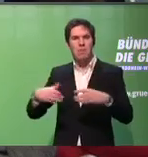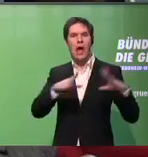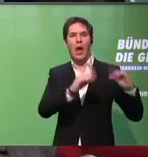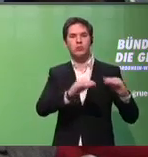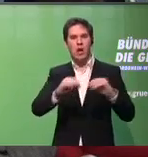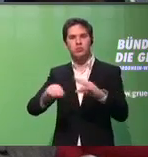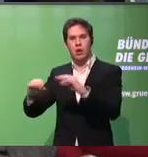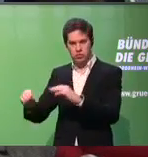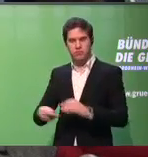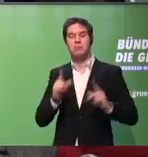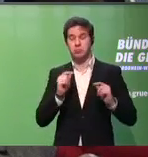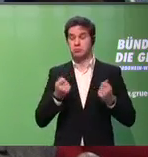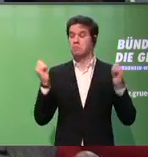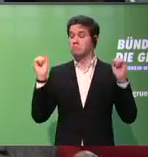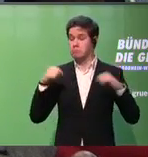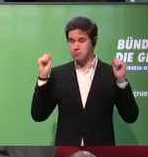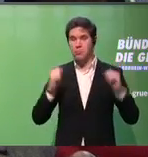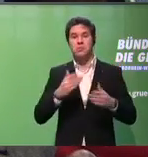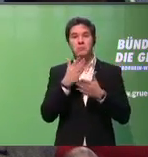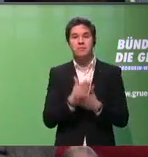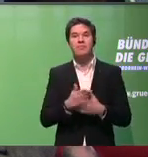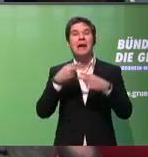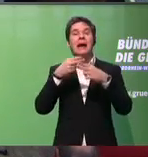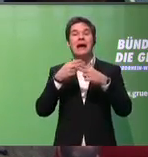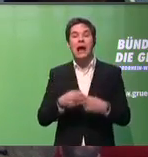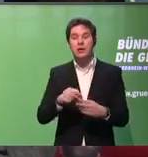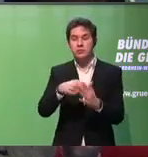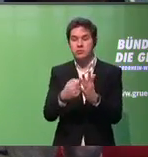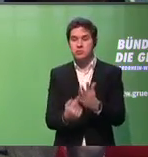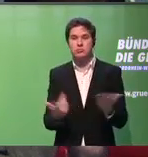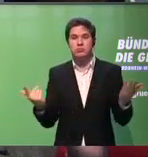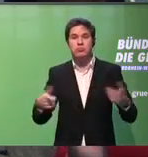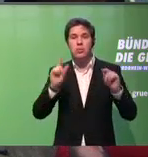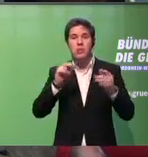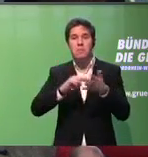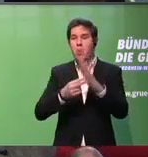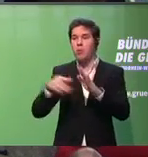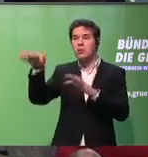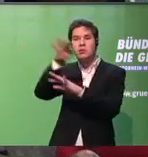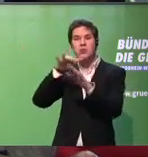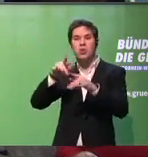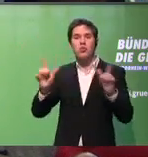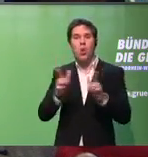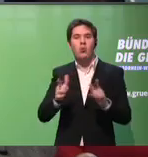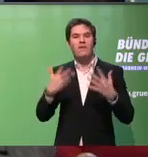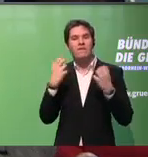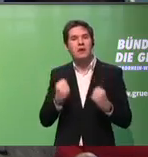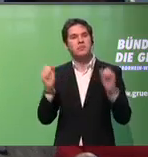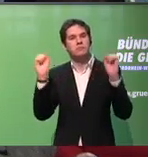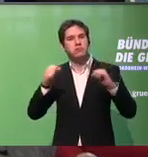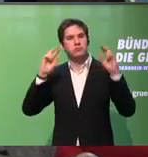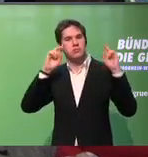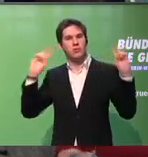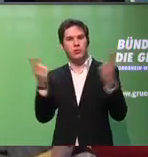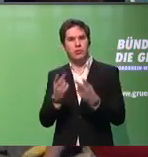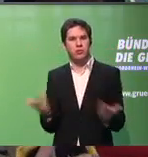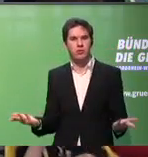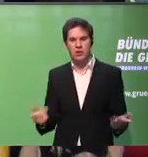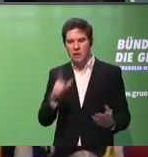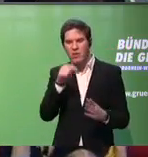Rest außerhalb eines politischen Konsens geblieben ist, dass das Erneuerbare Energiengesetz